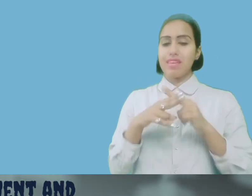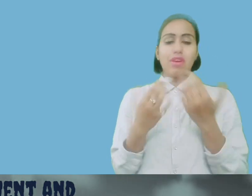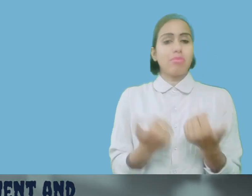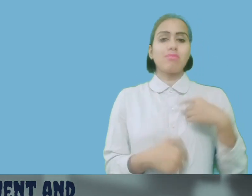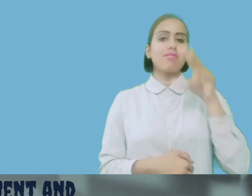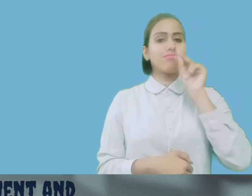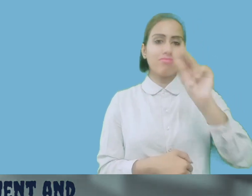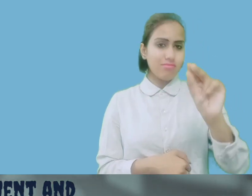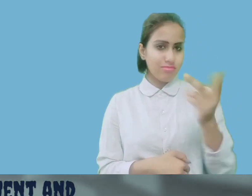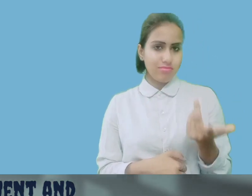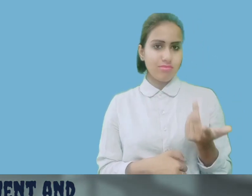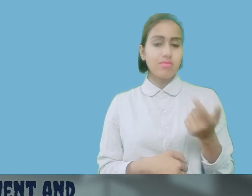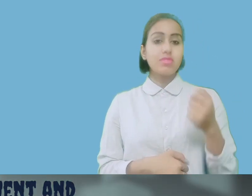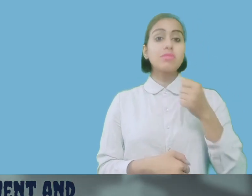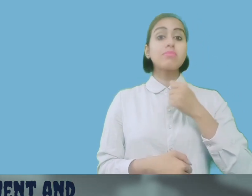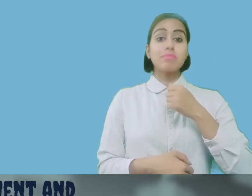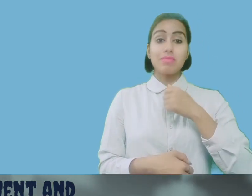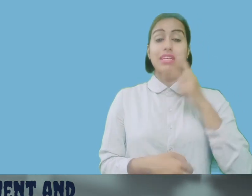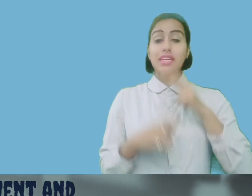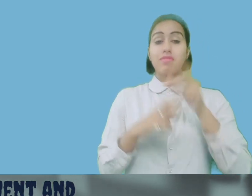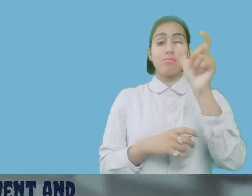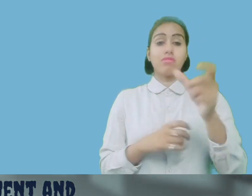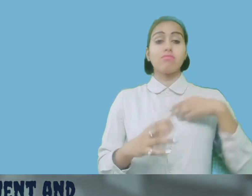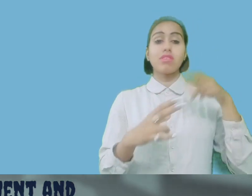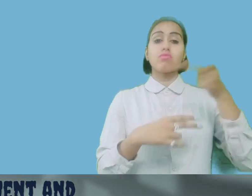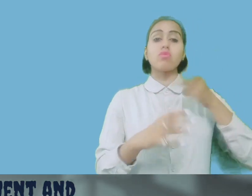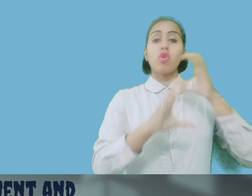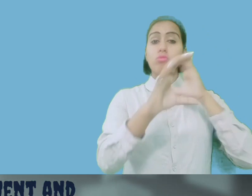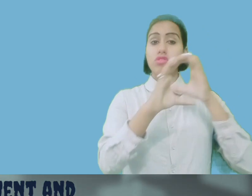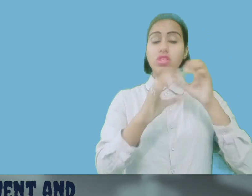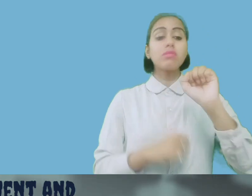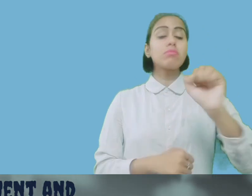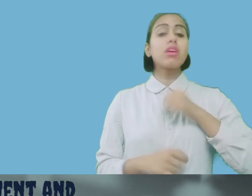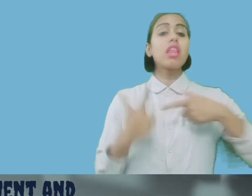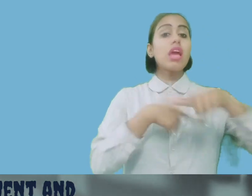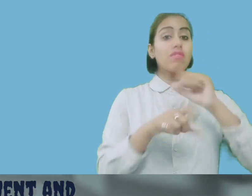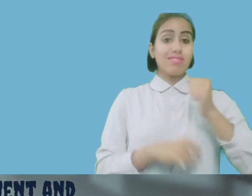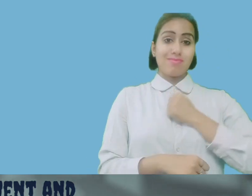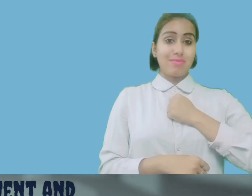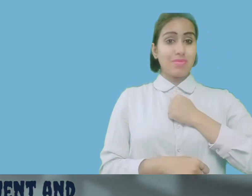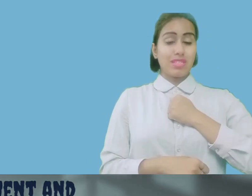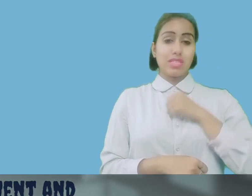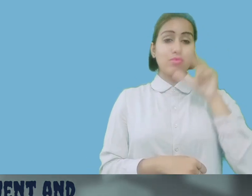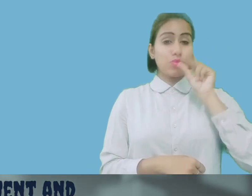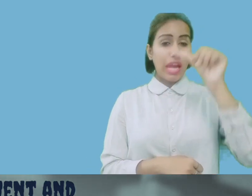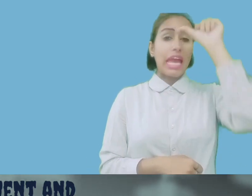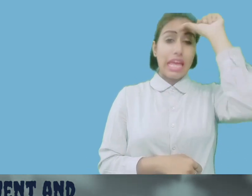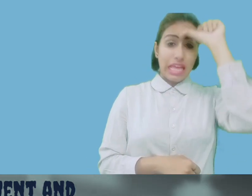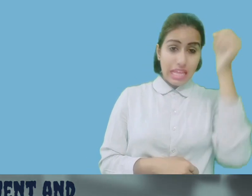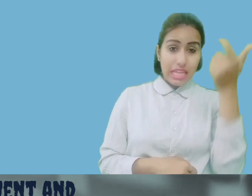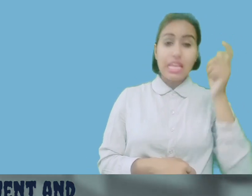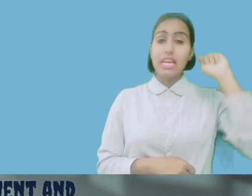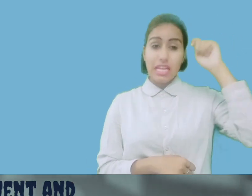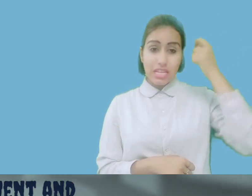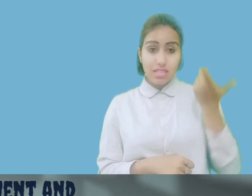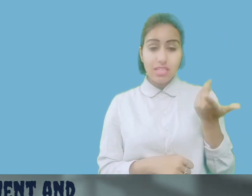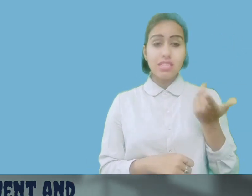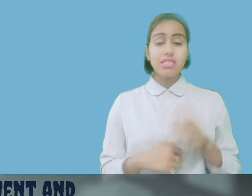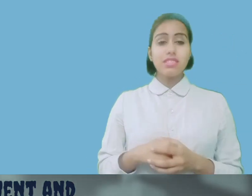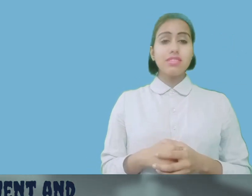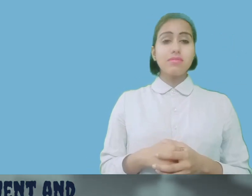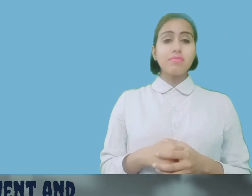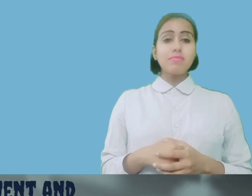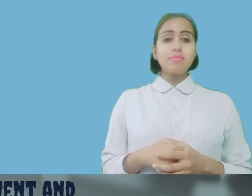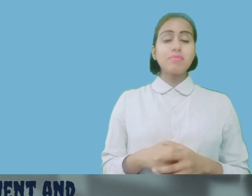सकेंगे ताकि उनको भी एक रोज़गार मिले, वो एक बधिर को ही हक है। पर आप मुझे जिस तरीके से बोल रहे हैं, और आप भी अगर कभी किसी